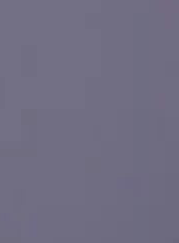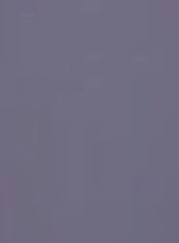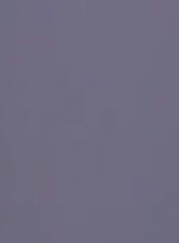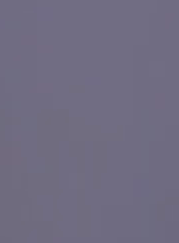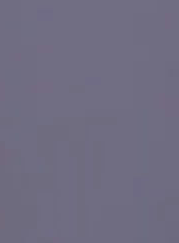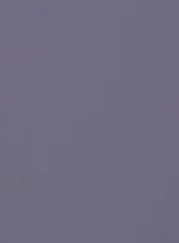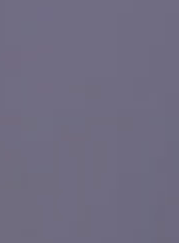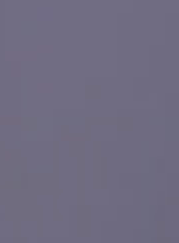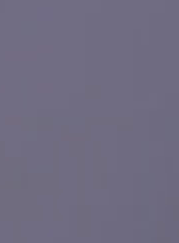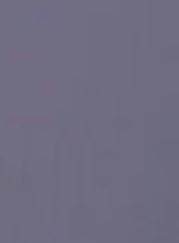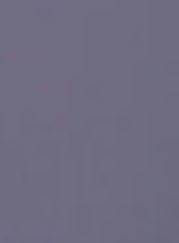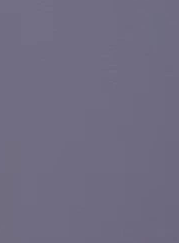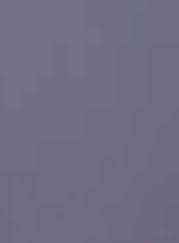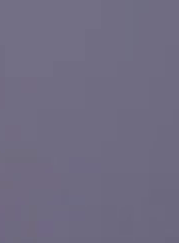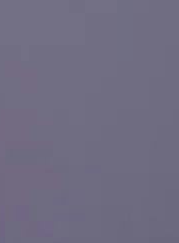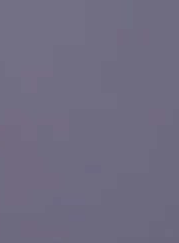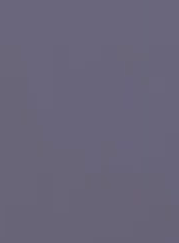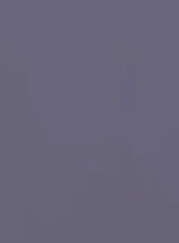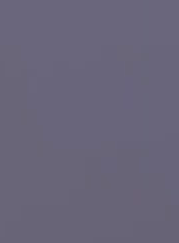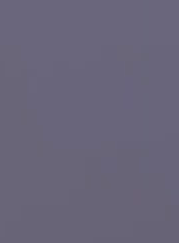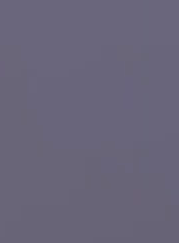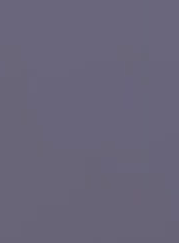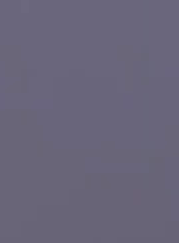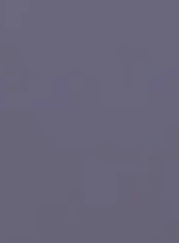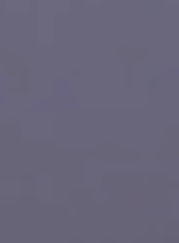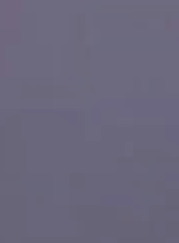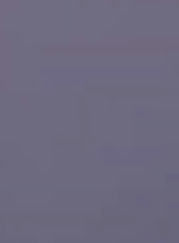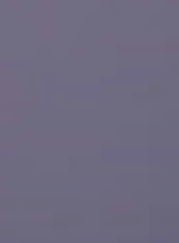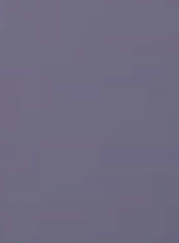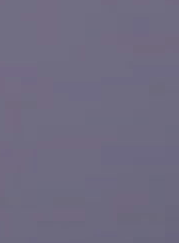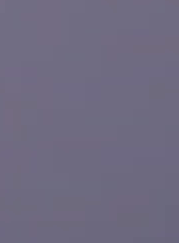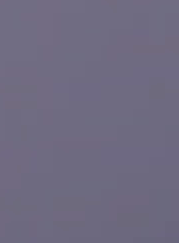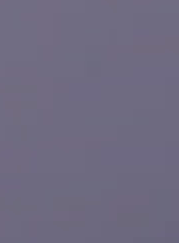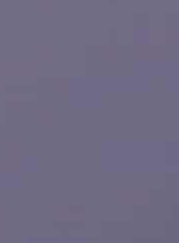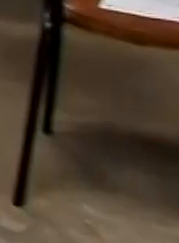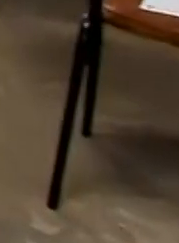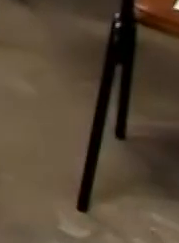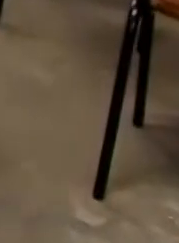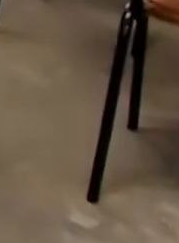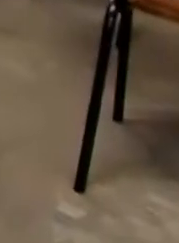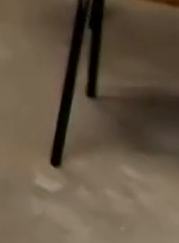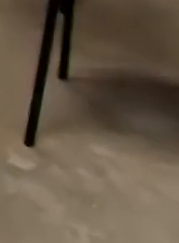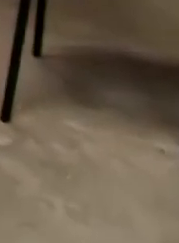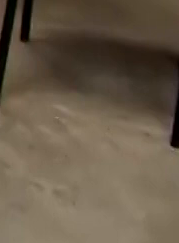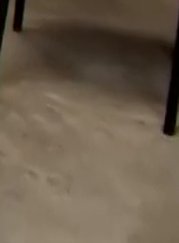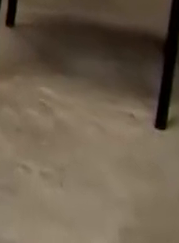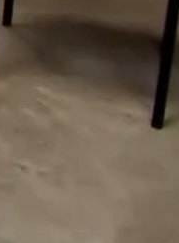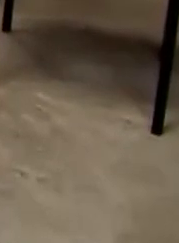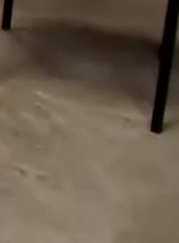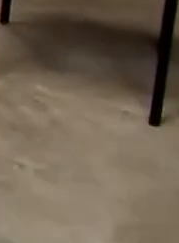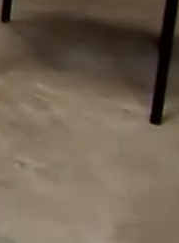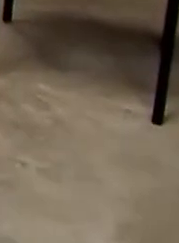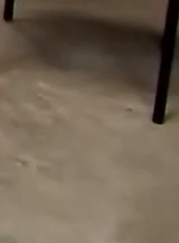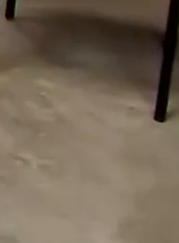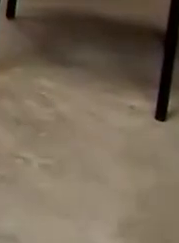მოვლენებიც. ომბუდსმენმა აქცენტი მართლმსაჯულების რეფორმაზე გააკეთა და თქვა, რომ ხელისუფლება განსხვავებული აზრის დევნით არის მოტივირებული,